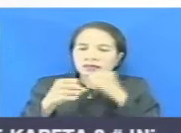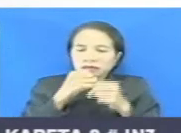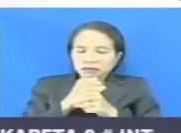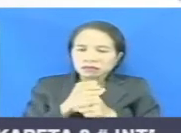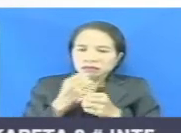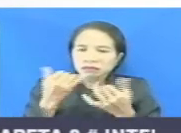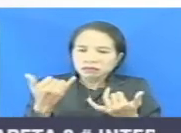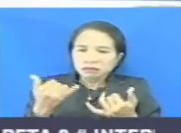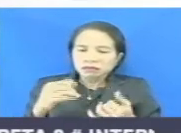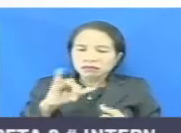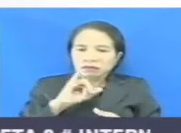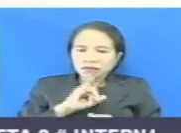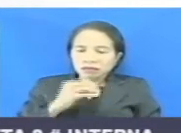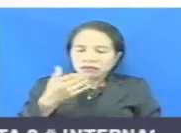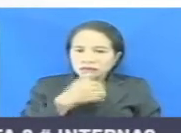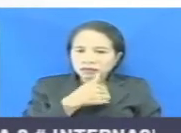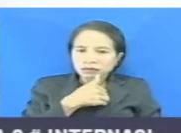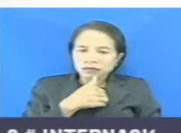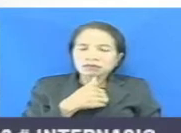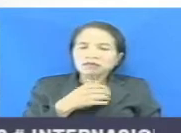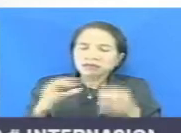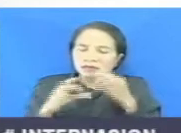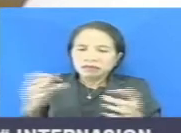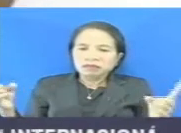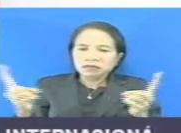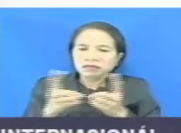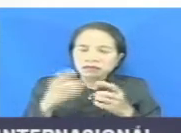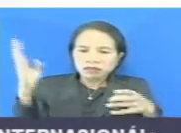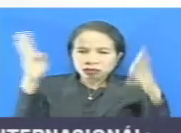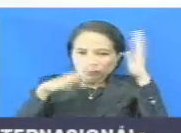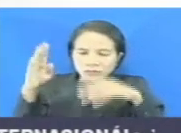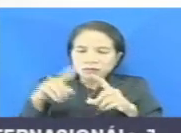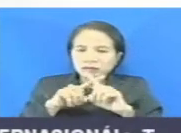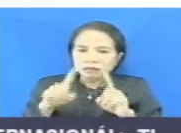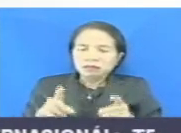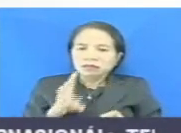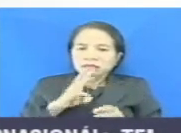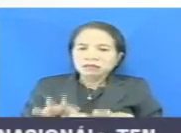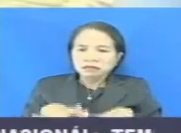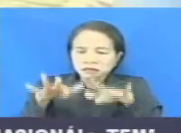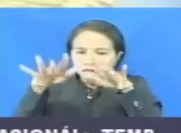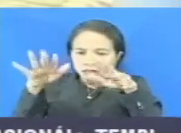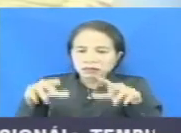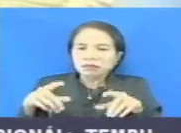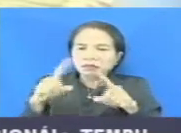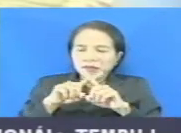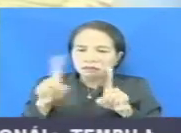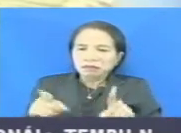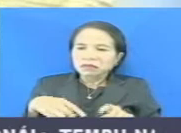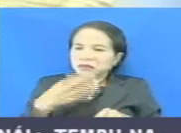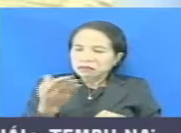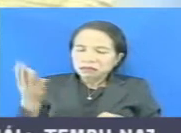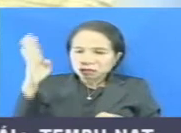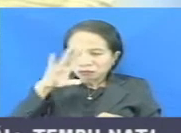to mak haus ida maske enfrenta desafio pai bang inundasa un foi lais iha iha nor samas imi buka zeto